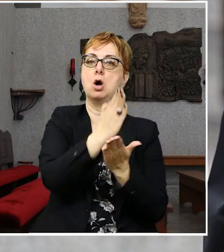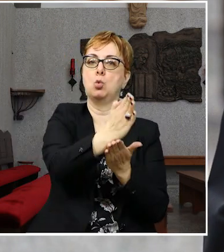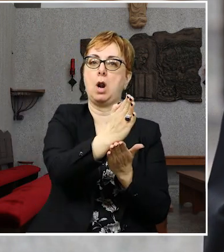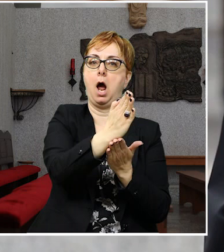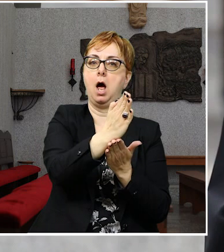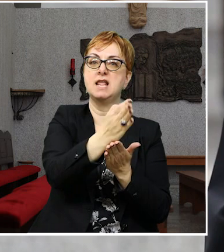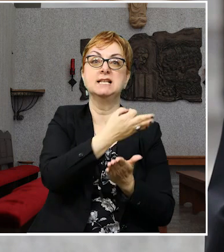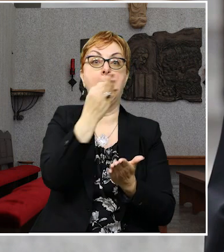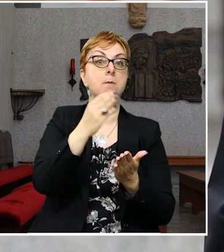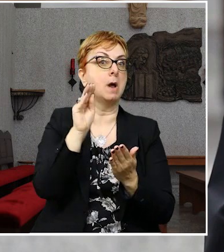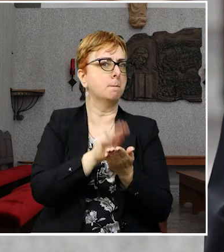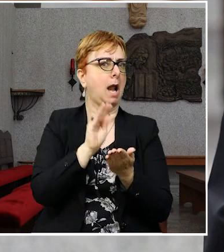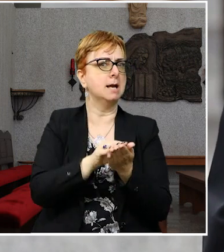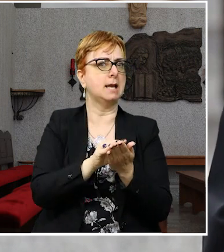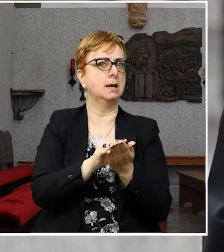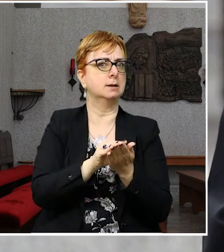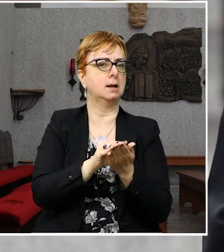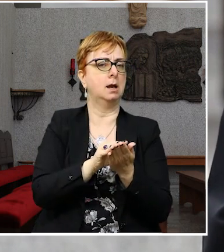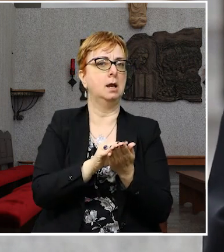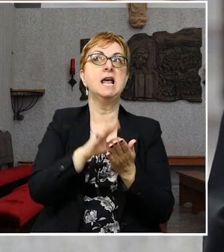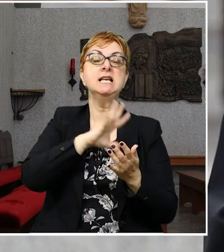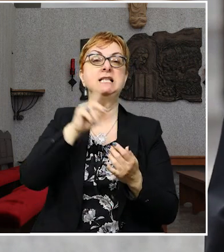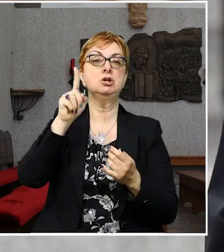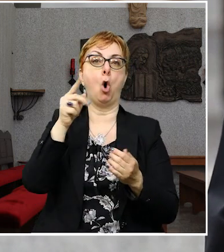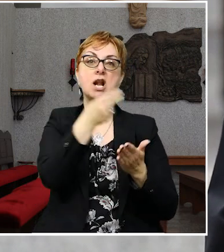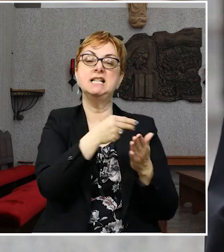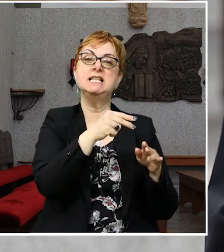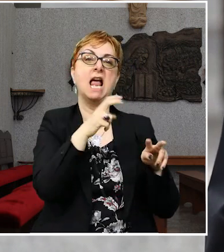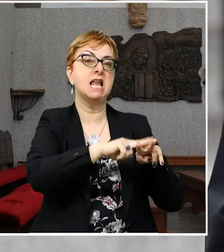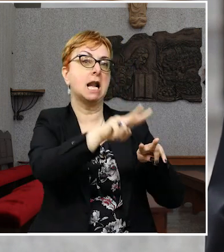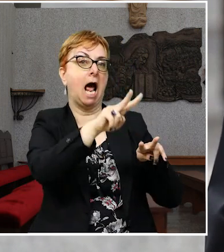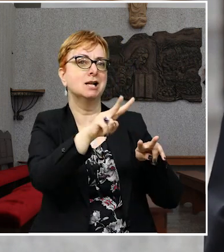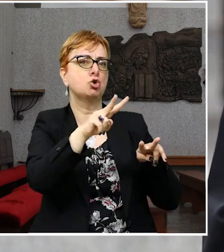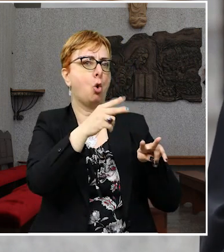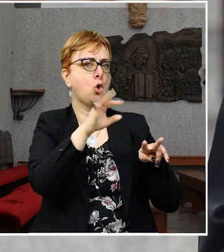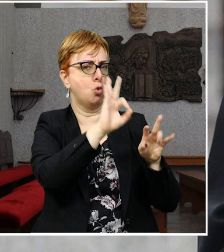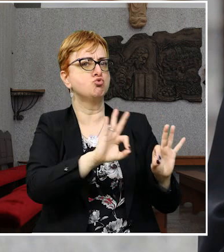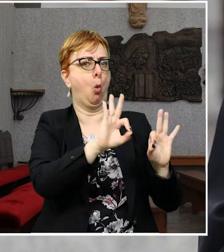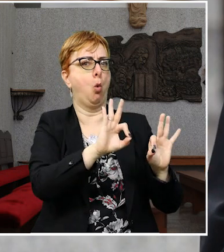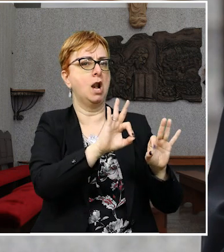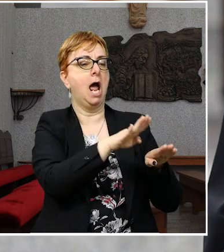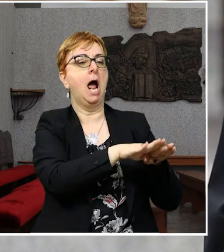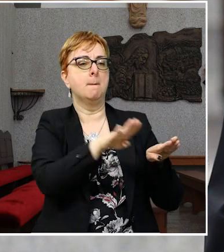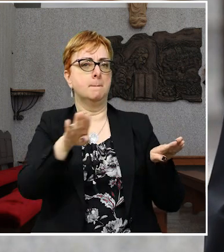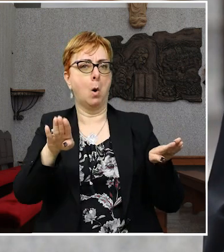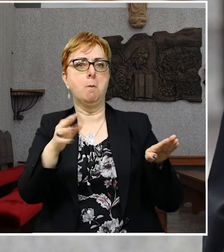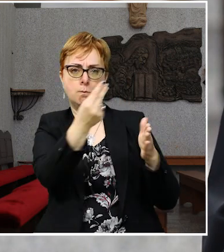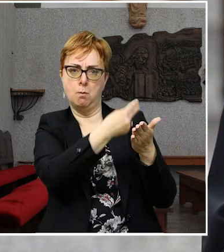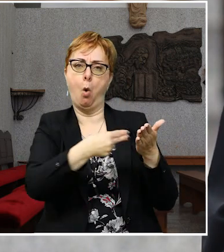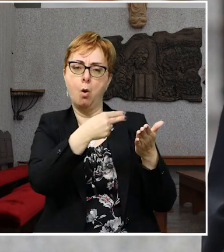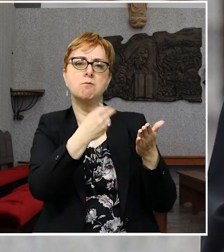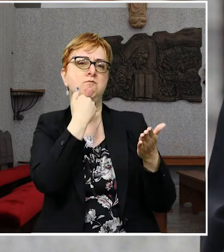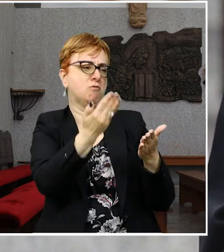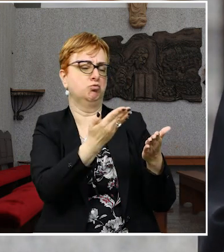il Signore annulla i disegni delle nazioni, rende vani i progetti dei